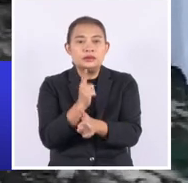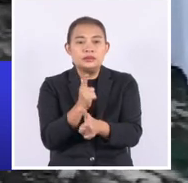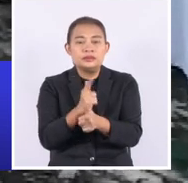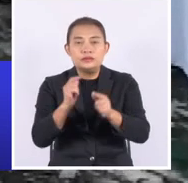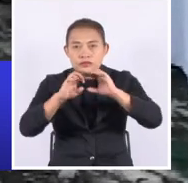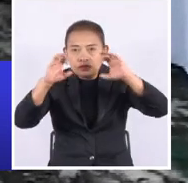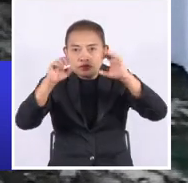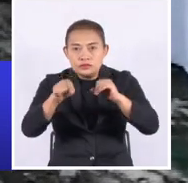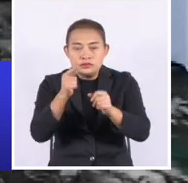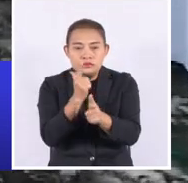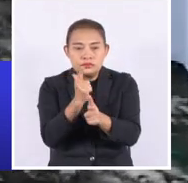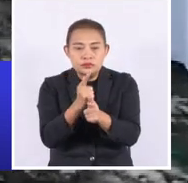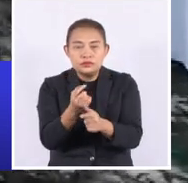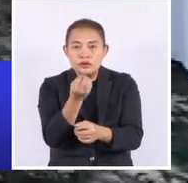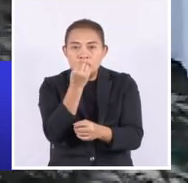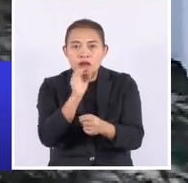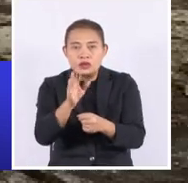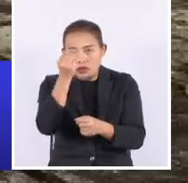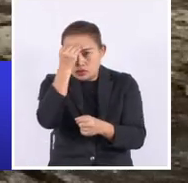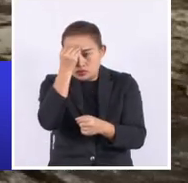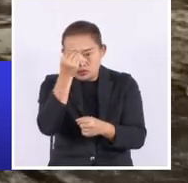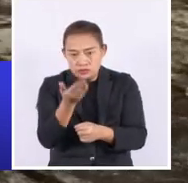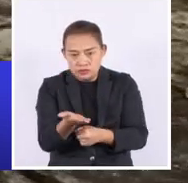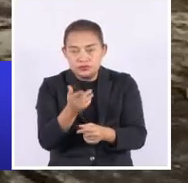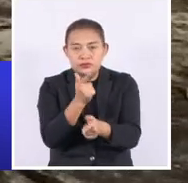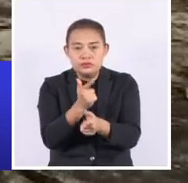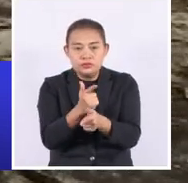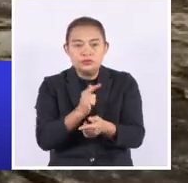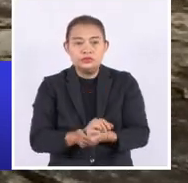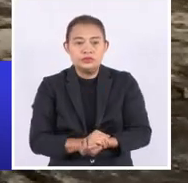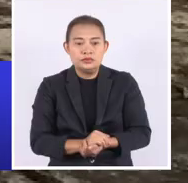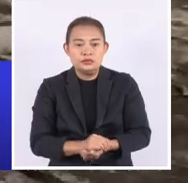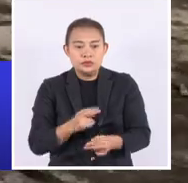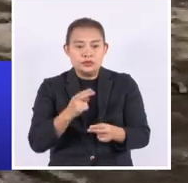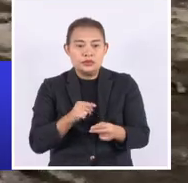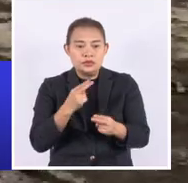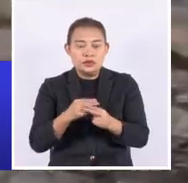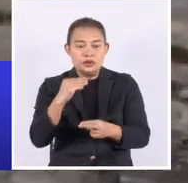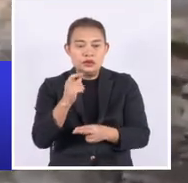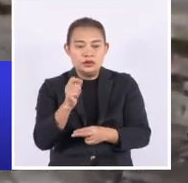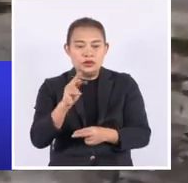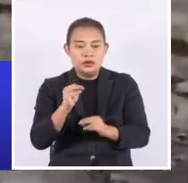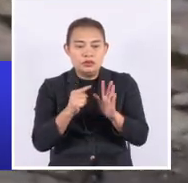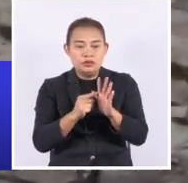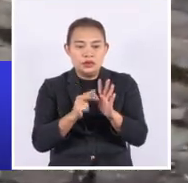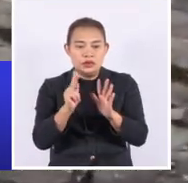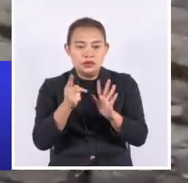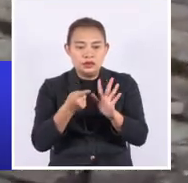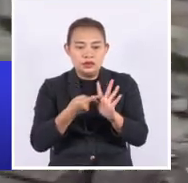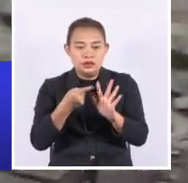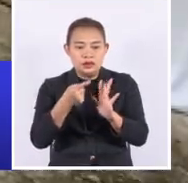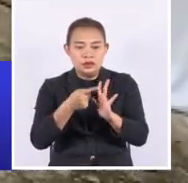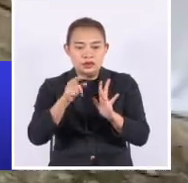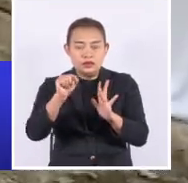างเอาอาหารญี่ปุ่นดีกว่าว่าอย่างนั้นซึ่งก็ใช้ชื่อว่าโอมากาเซแปลว่าอะไรคุณสอง โอมากาเซเนี่ยเป็นอาหารญี่ปุ่นอย่